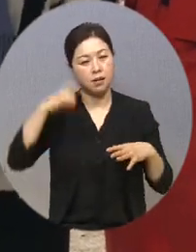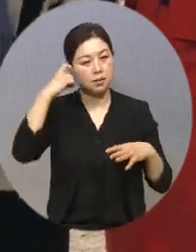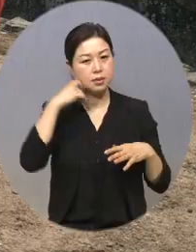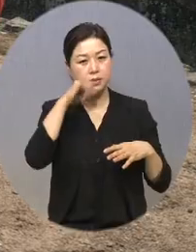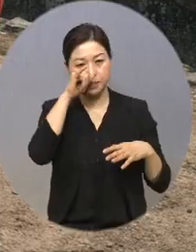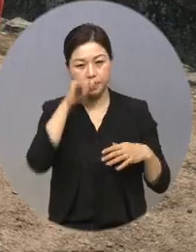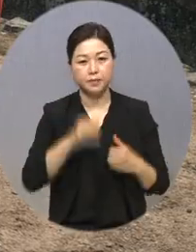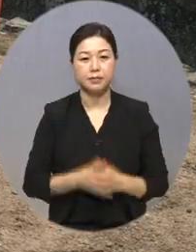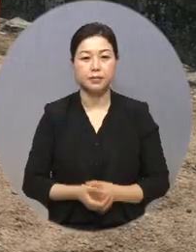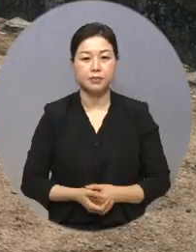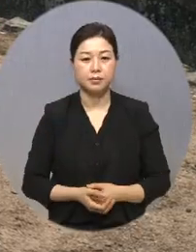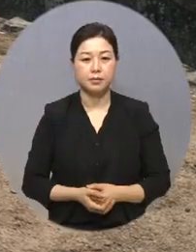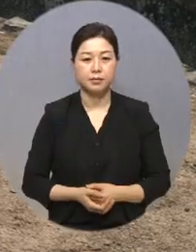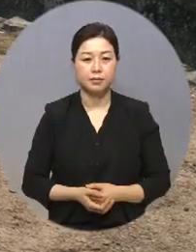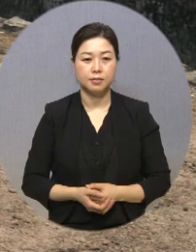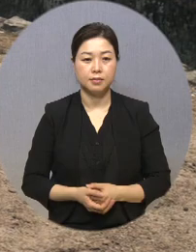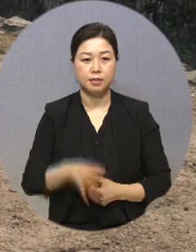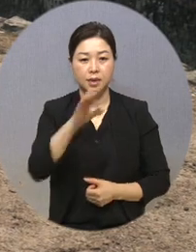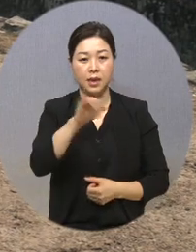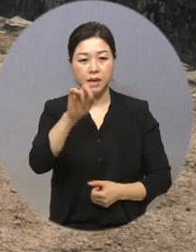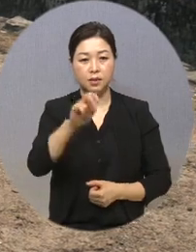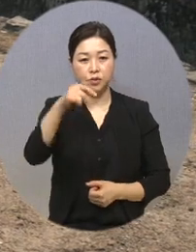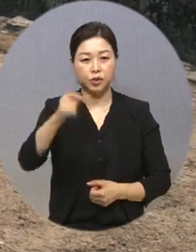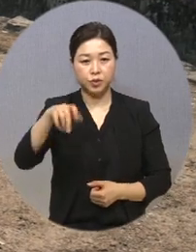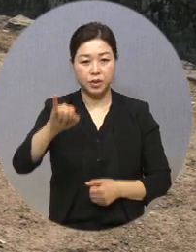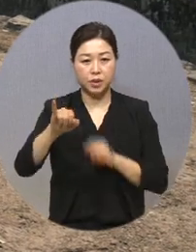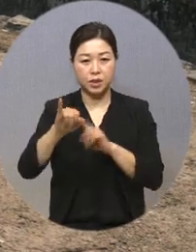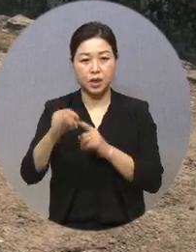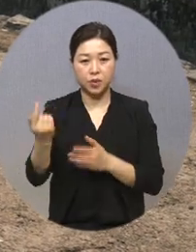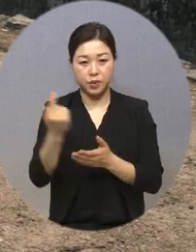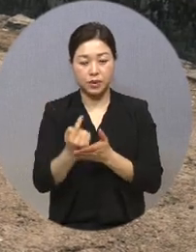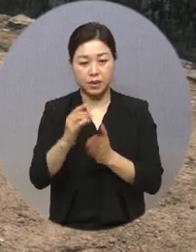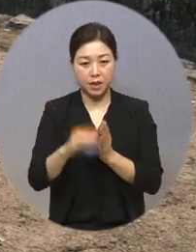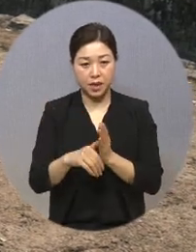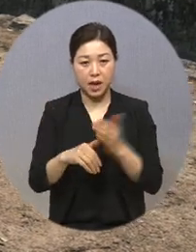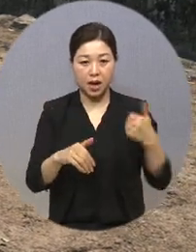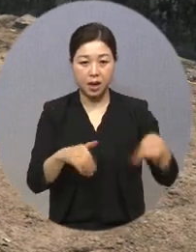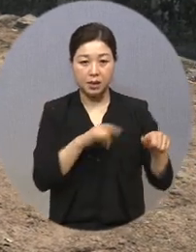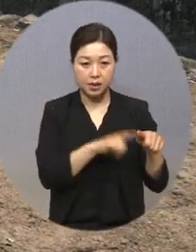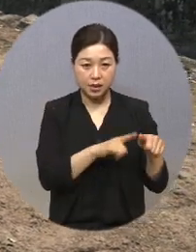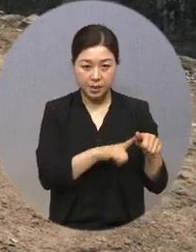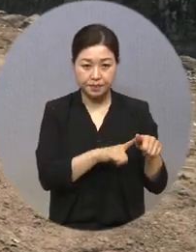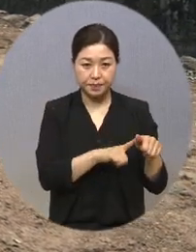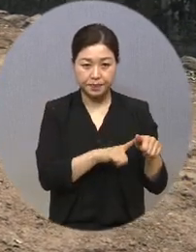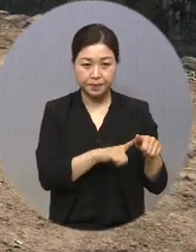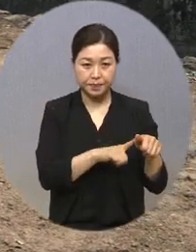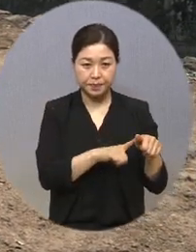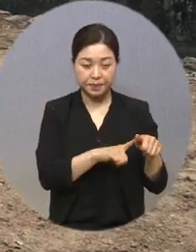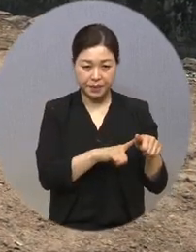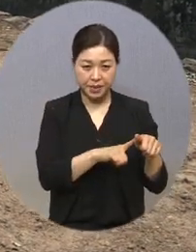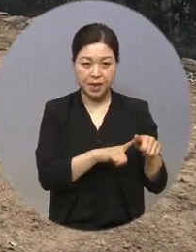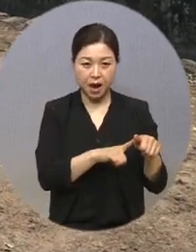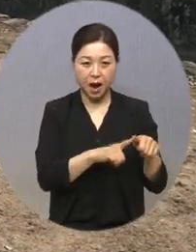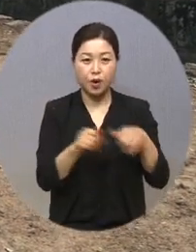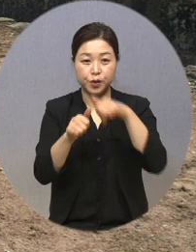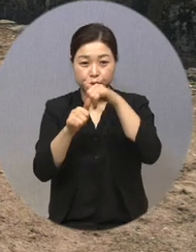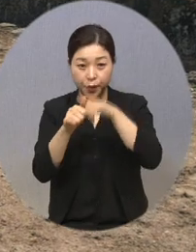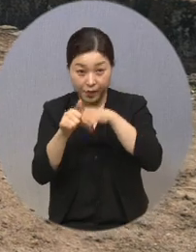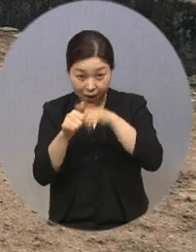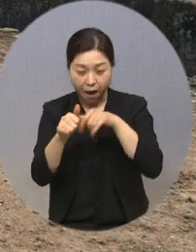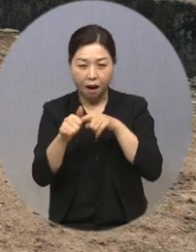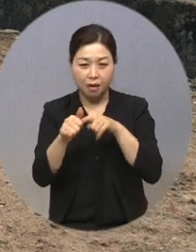자랑스럽고. 임주리 씨 일각 오실 때는 저희 아드님이 어떻게 뭐 효자의 반열이 좀 올라갈 수 있는지. 그래